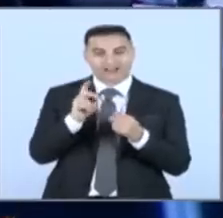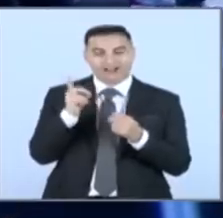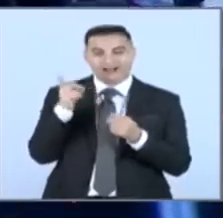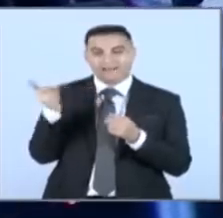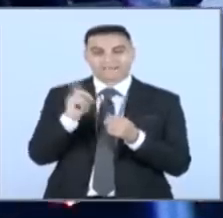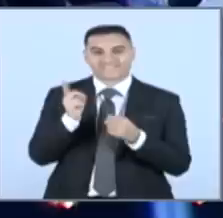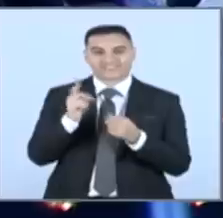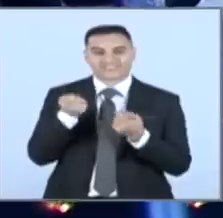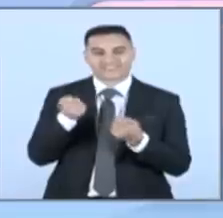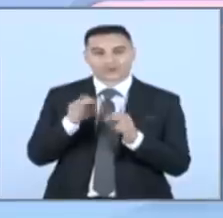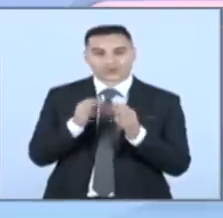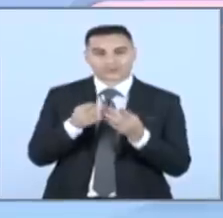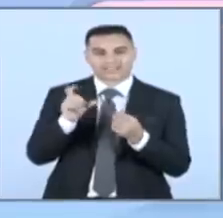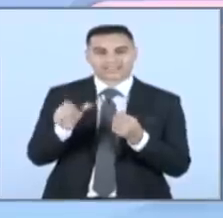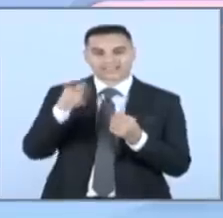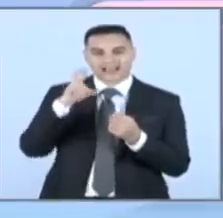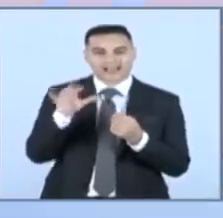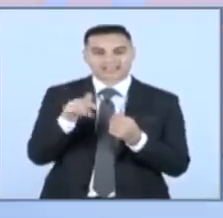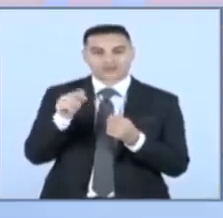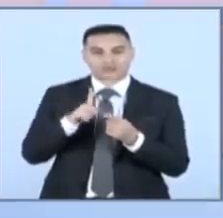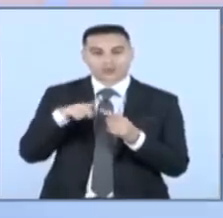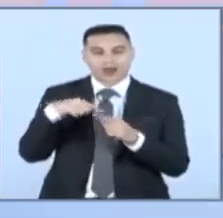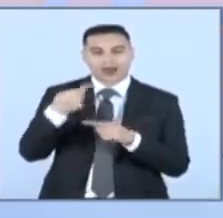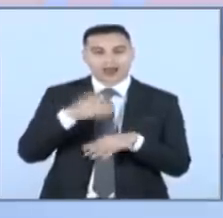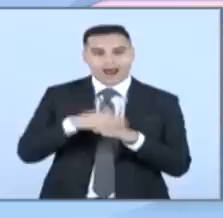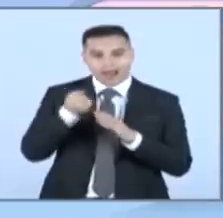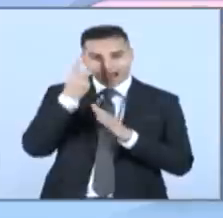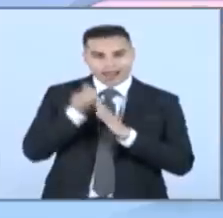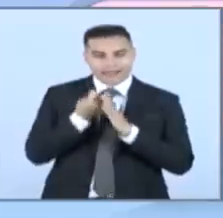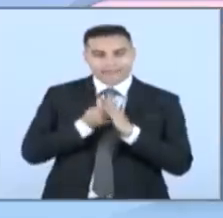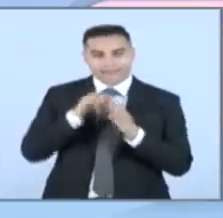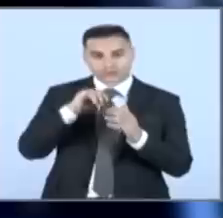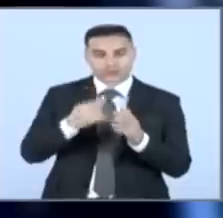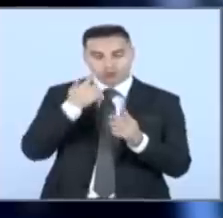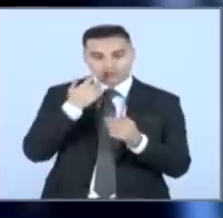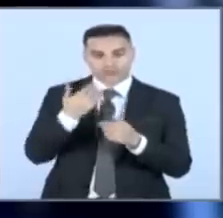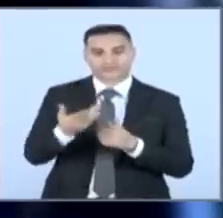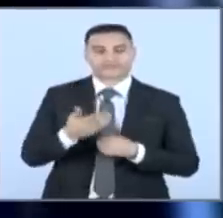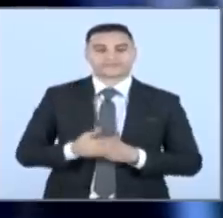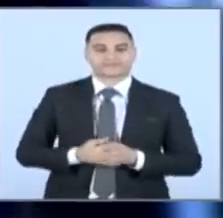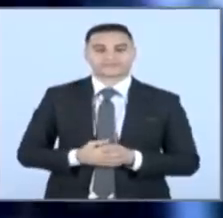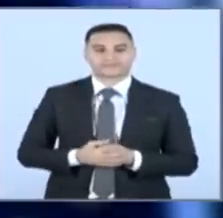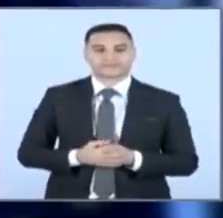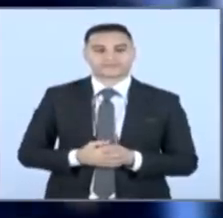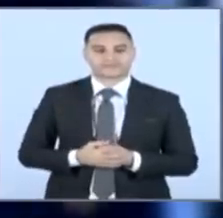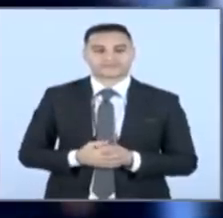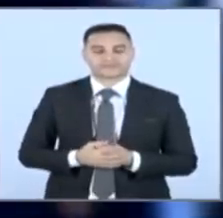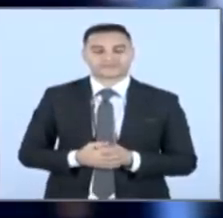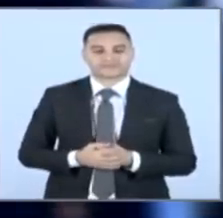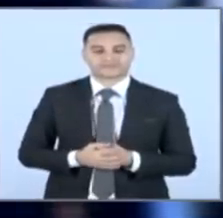مفيش نقط لعيلة نيازي. سؤال في الأدب، الجوكر يا مهجر.